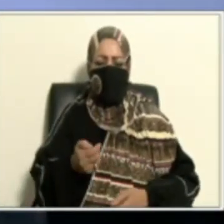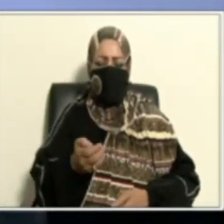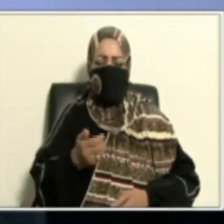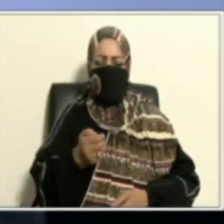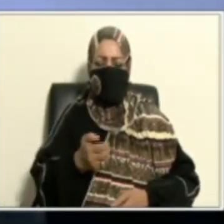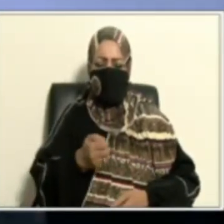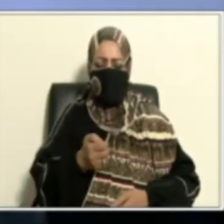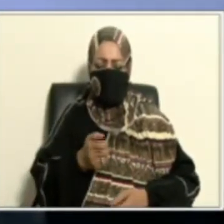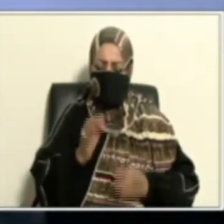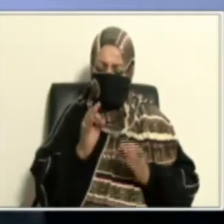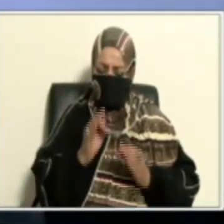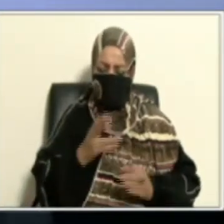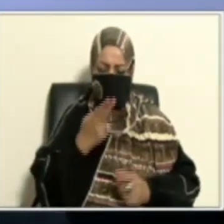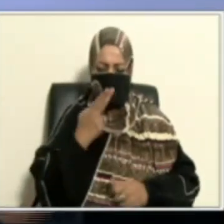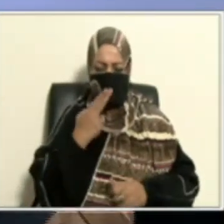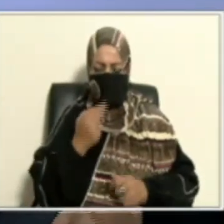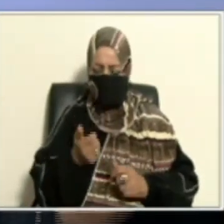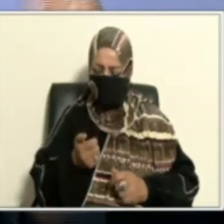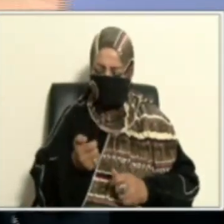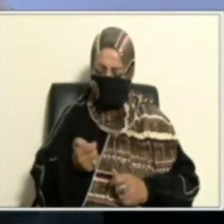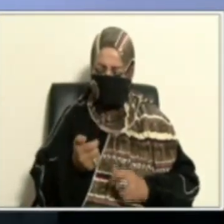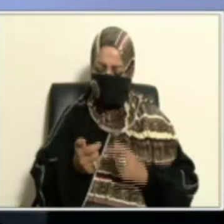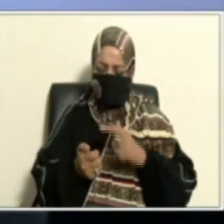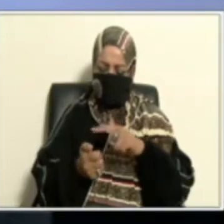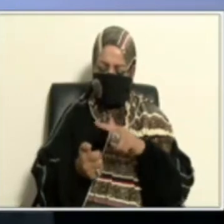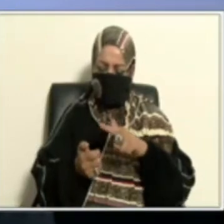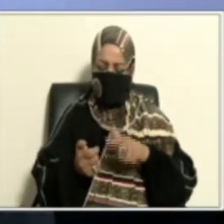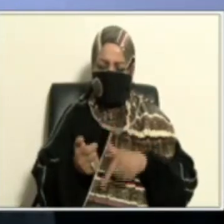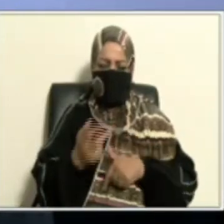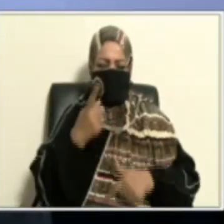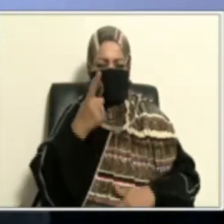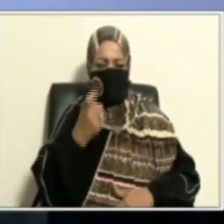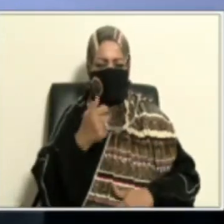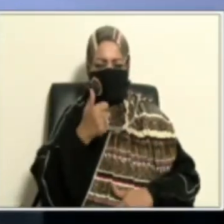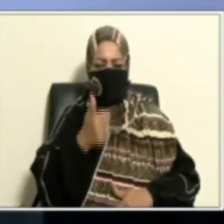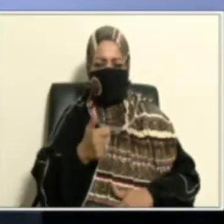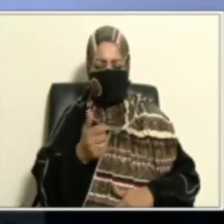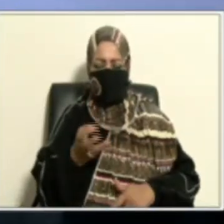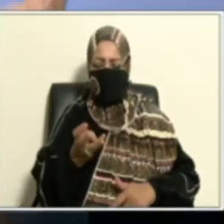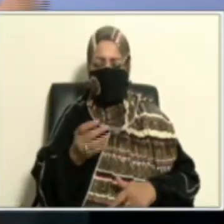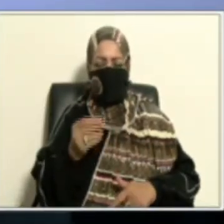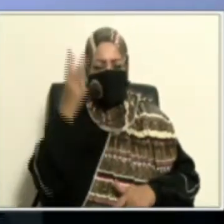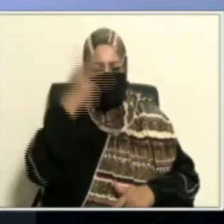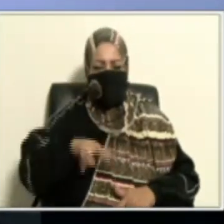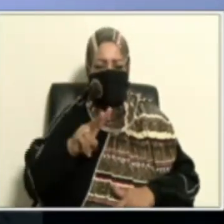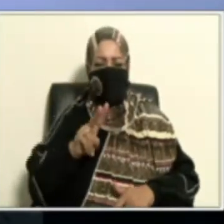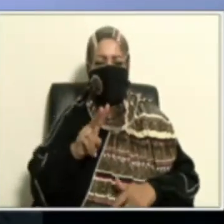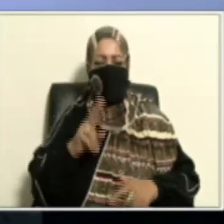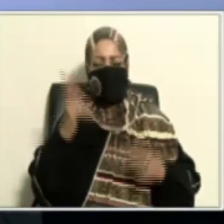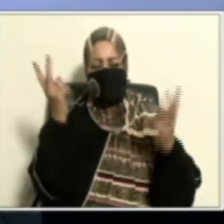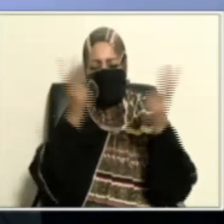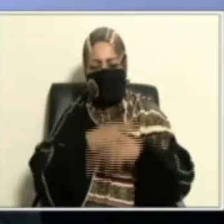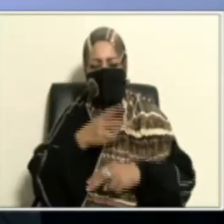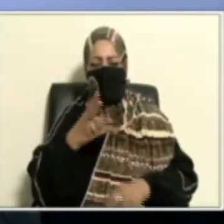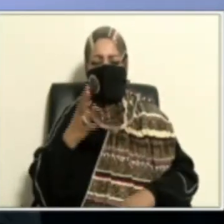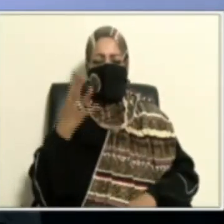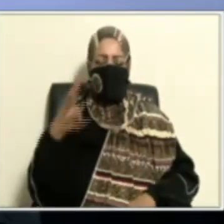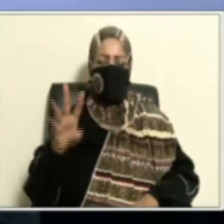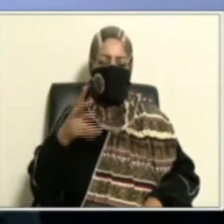الله أكبر، أو 33 الله أكبر، ولا 34 لا إله إلا الله تمام 100 كما ورد في